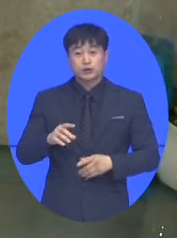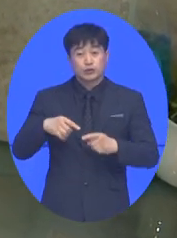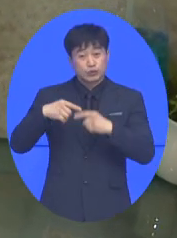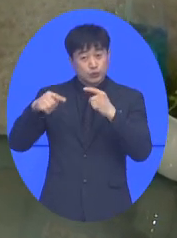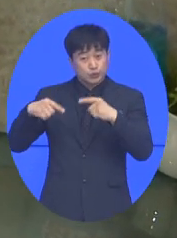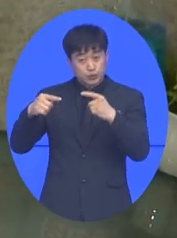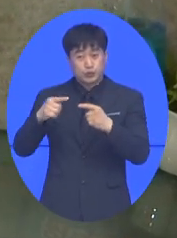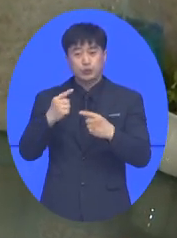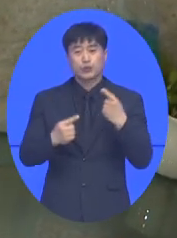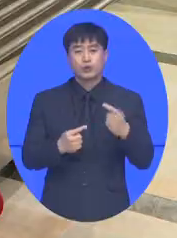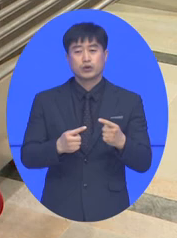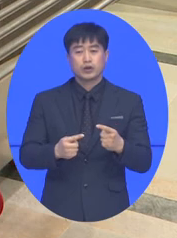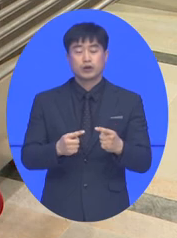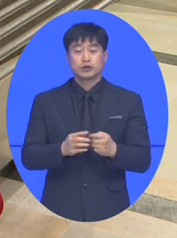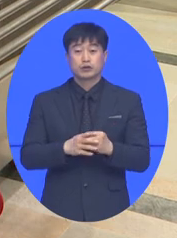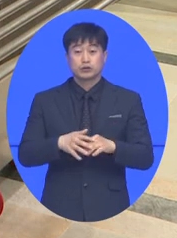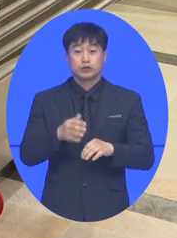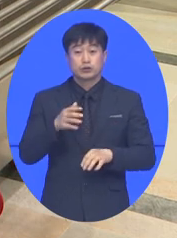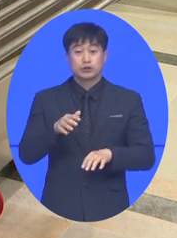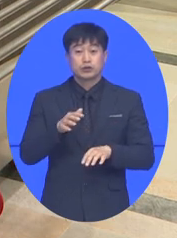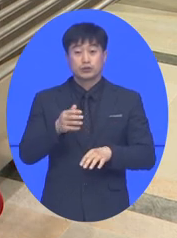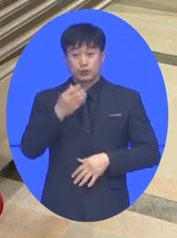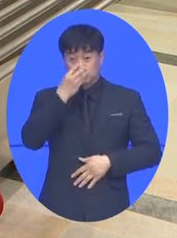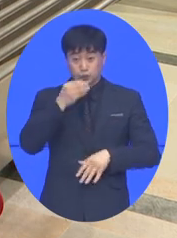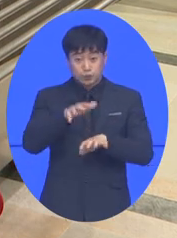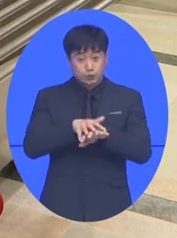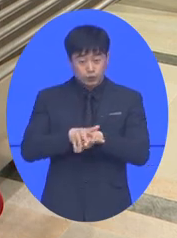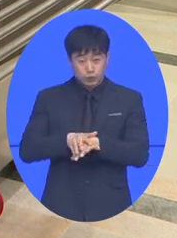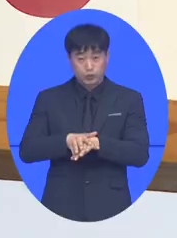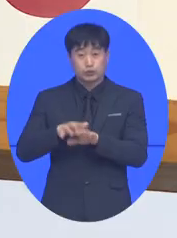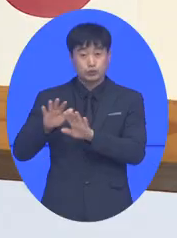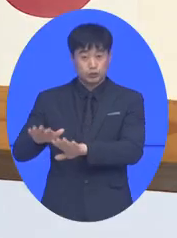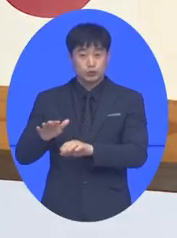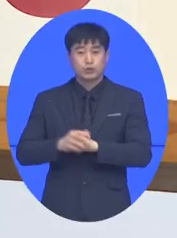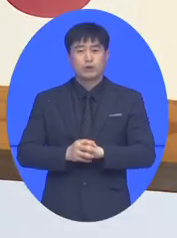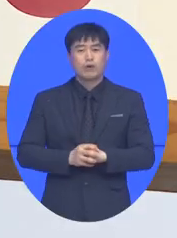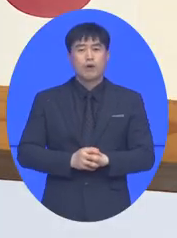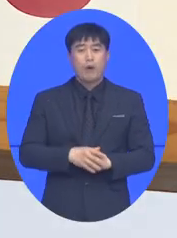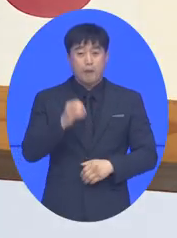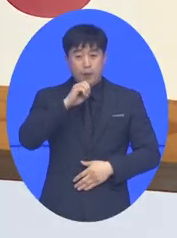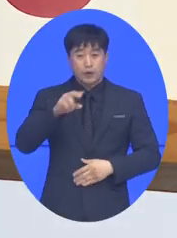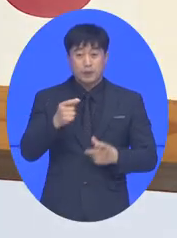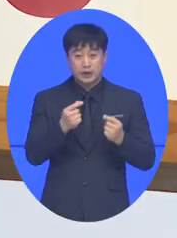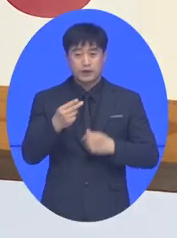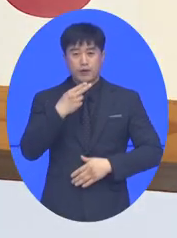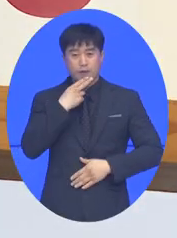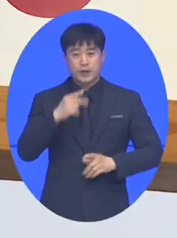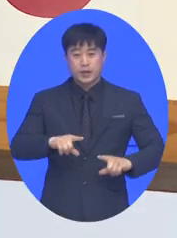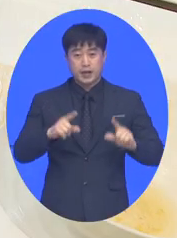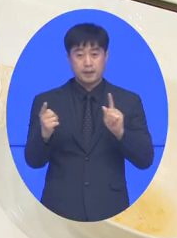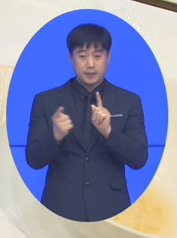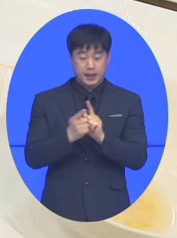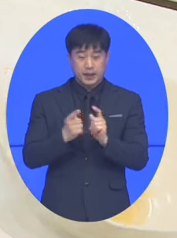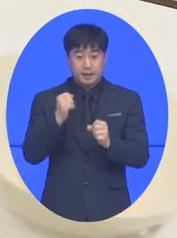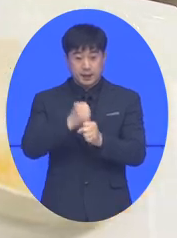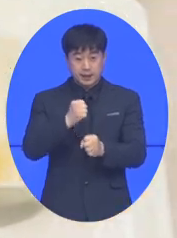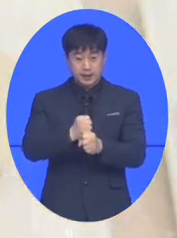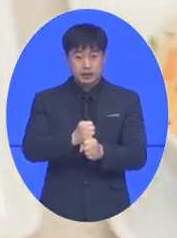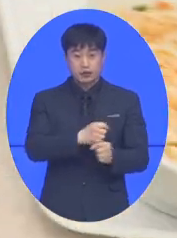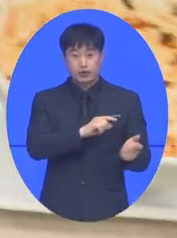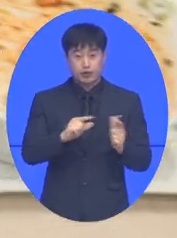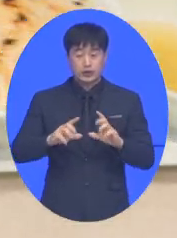만들어 쓰는가 하면 채식의 날 잠바 넘는 구내식당 만들기 운동 등 매일같이 지구를 지켜내는 실천이